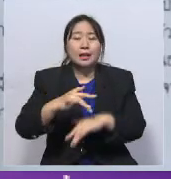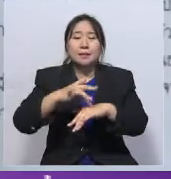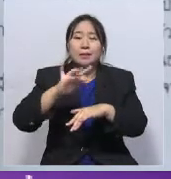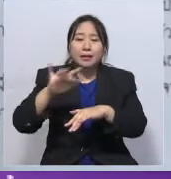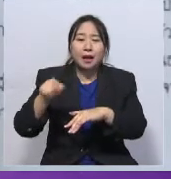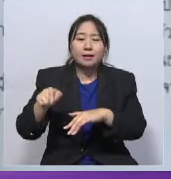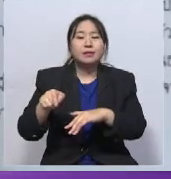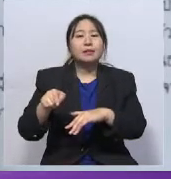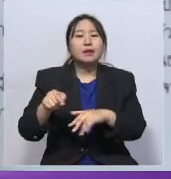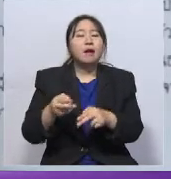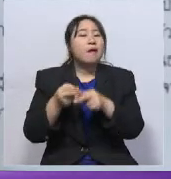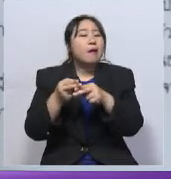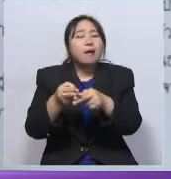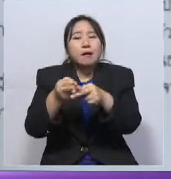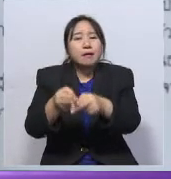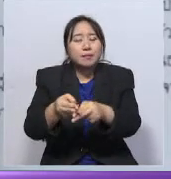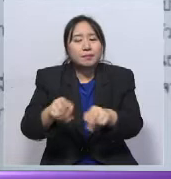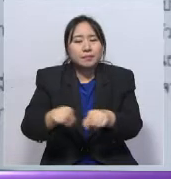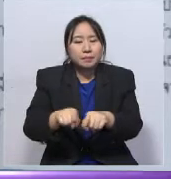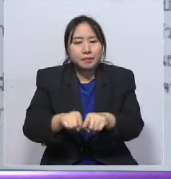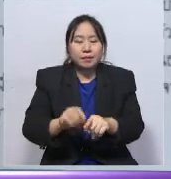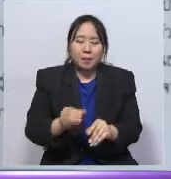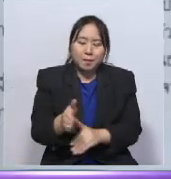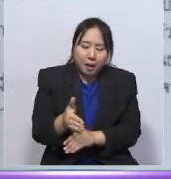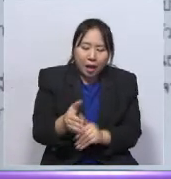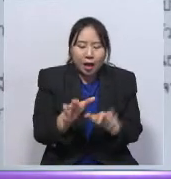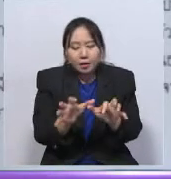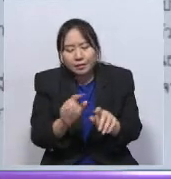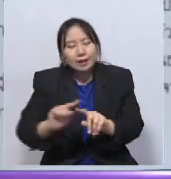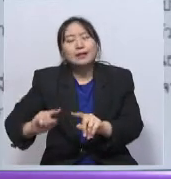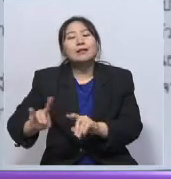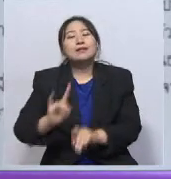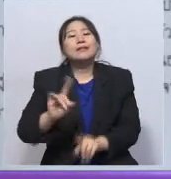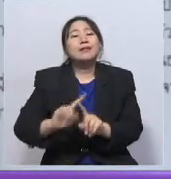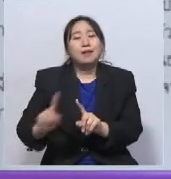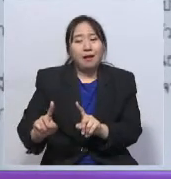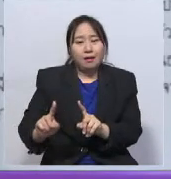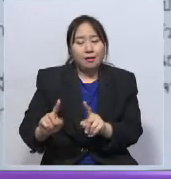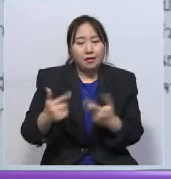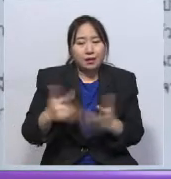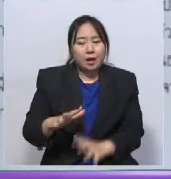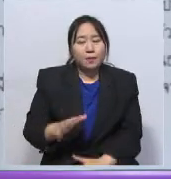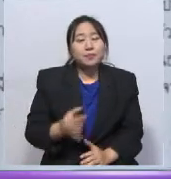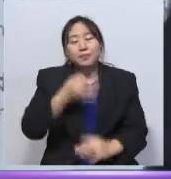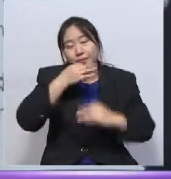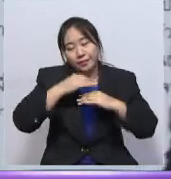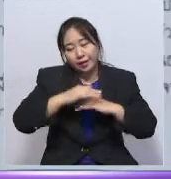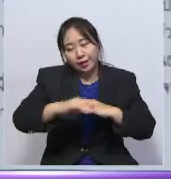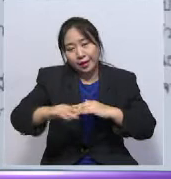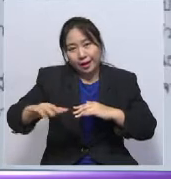ติมันก่อตัวรักษาเป็นแหล่งเพาะพันธุ์แล้วลงทะเลก็เป็นอาชีพของคนในชุมช